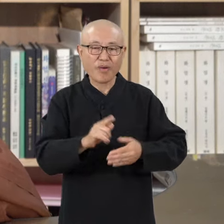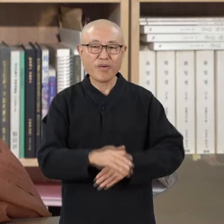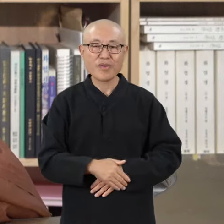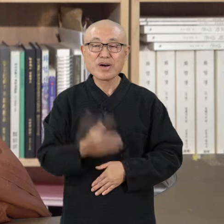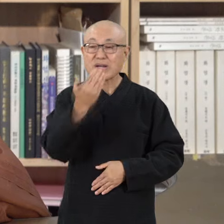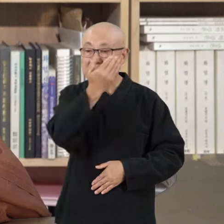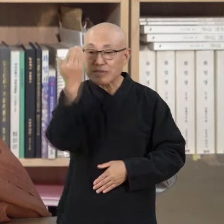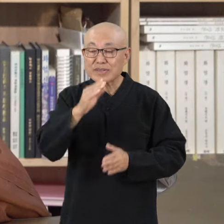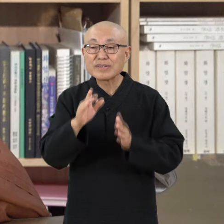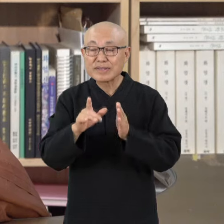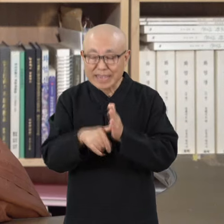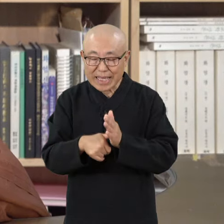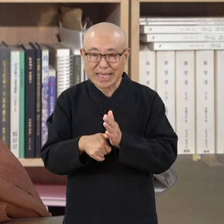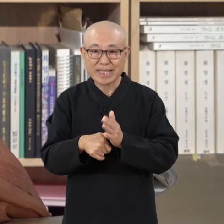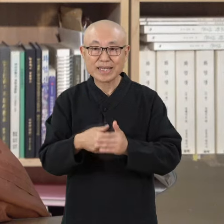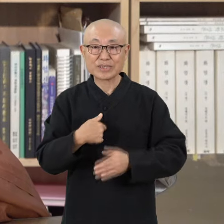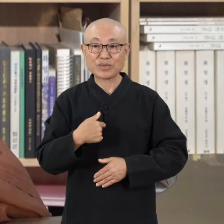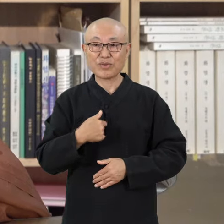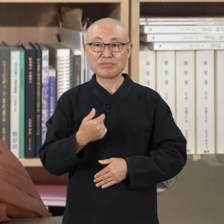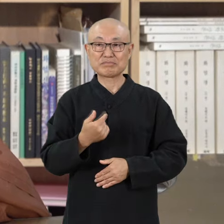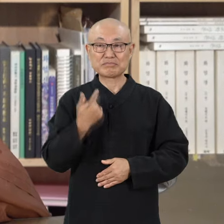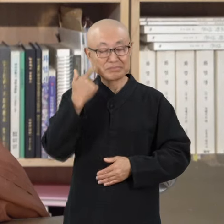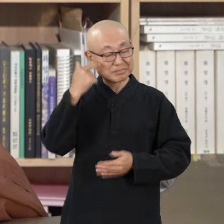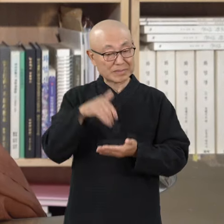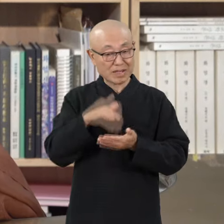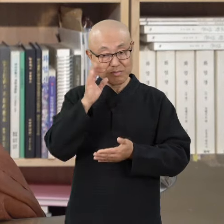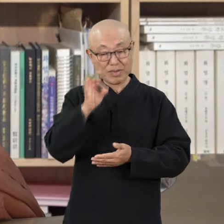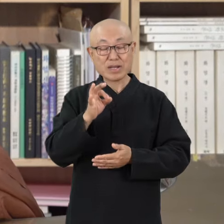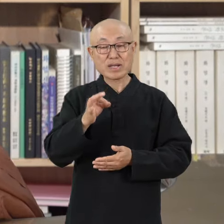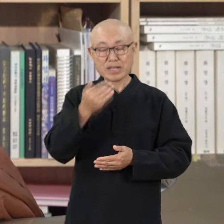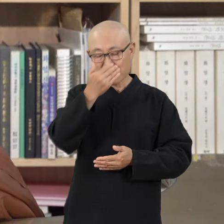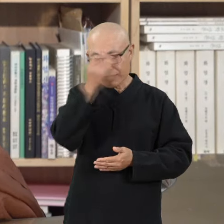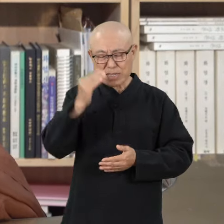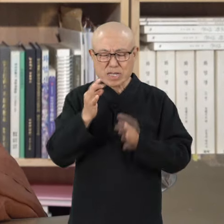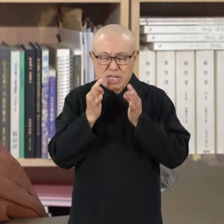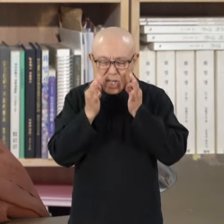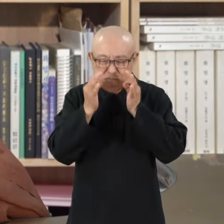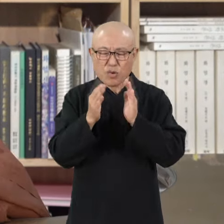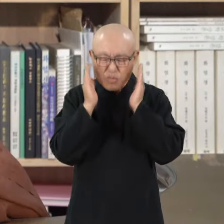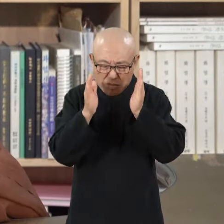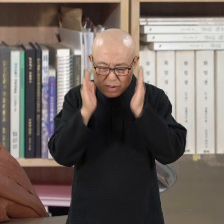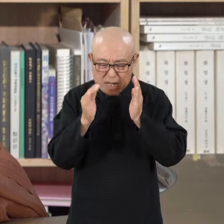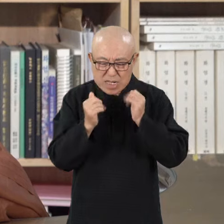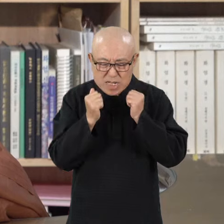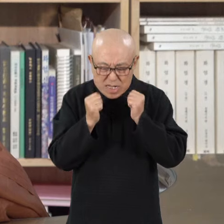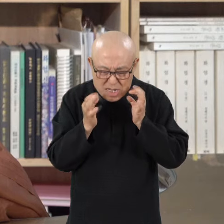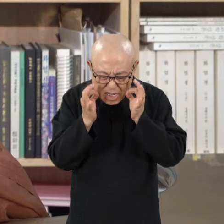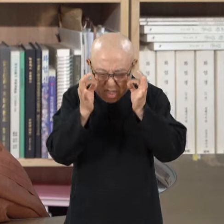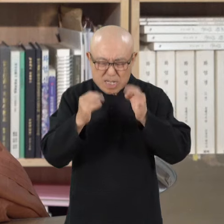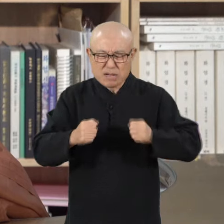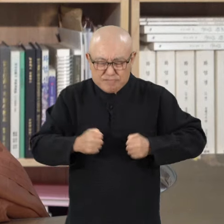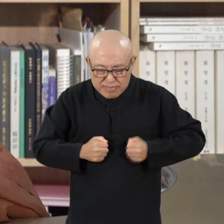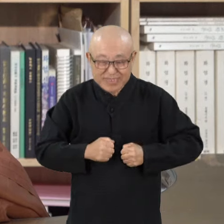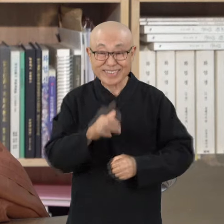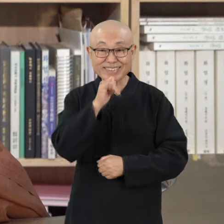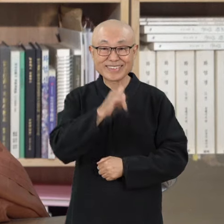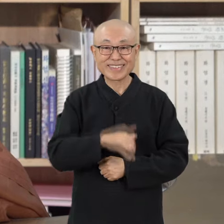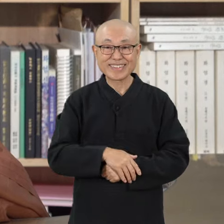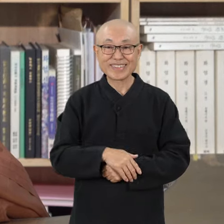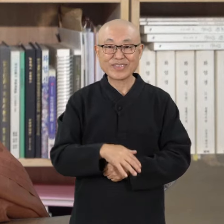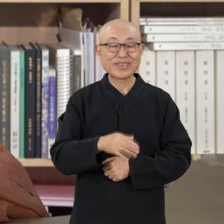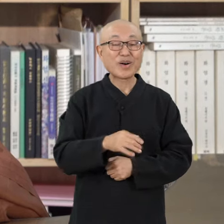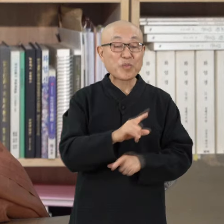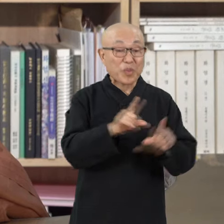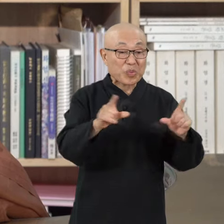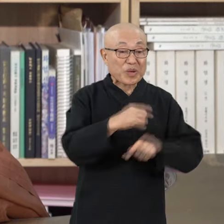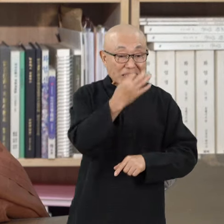젊었을 때, 저도 젊었을 때는 참 열심히 공부했어요. 저는 공부가 주니까. 또 기술을 익히시는